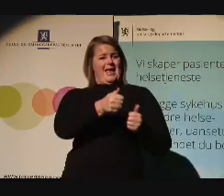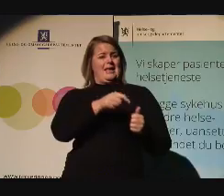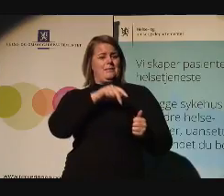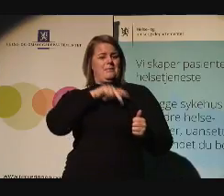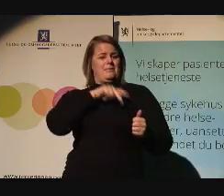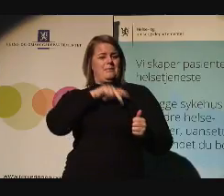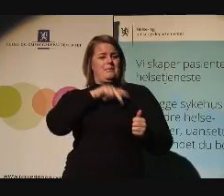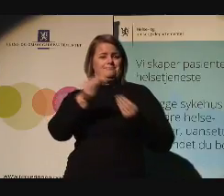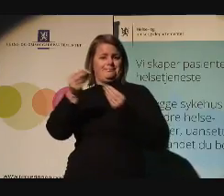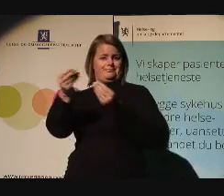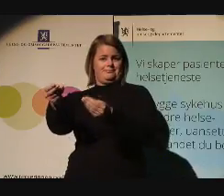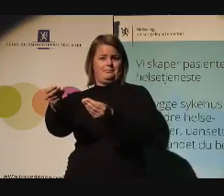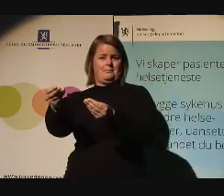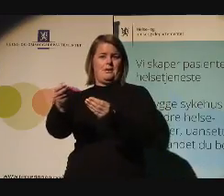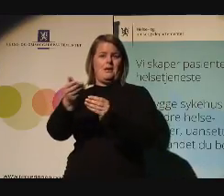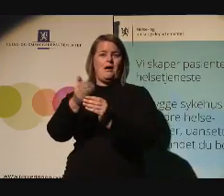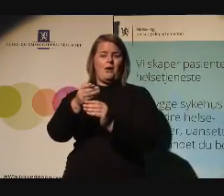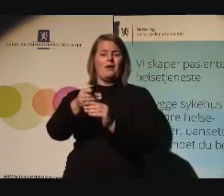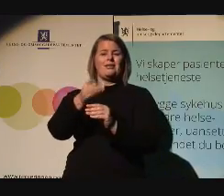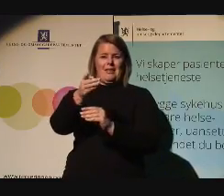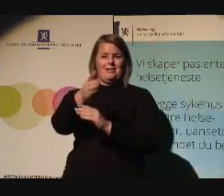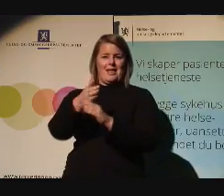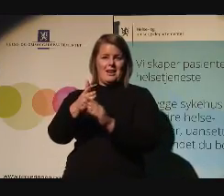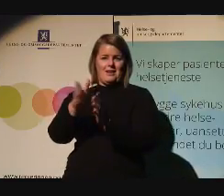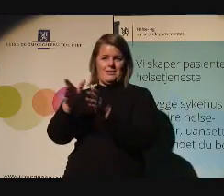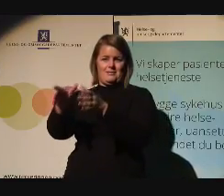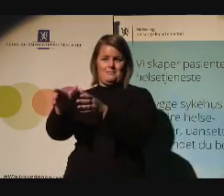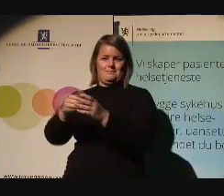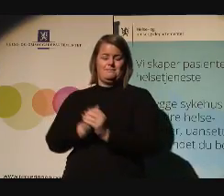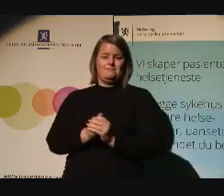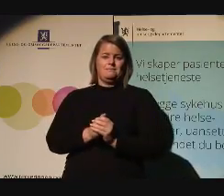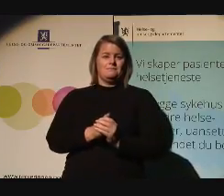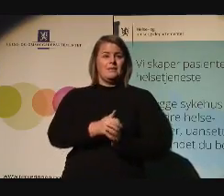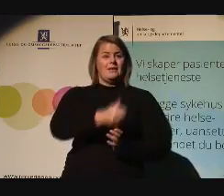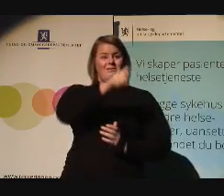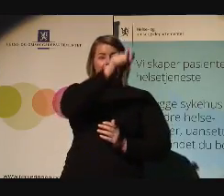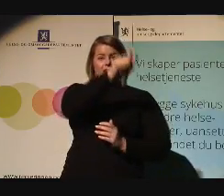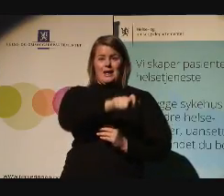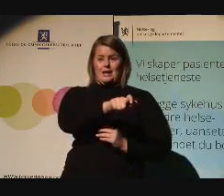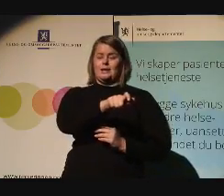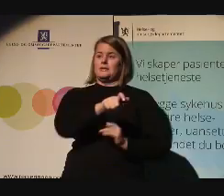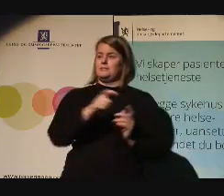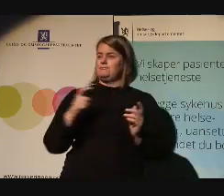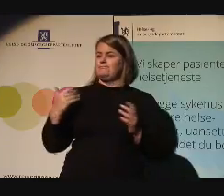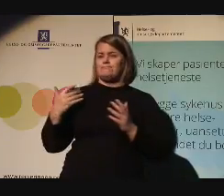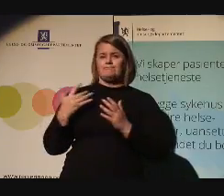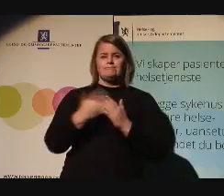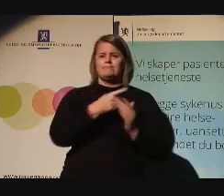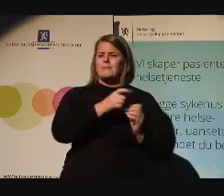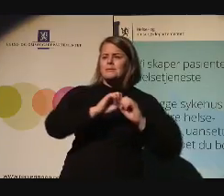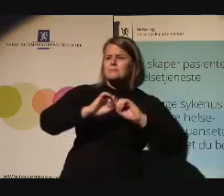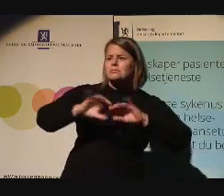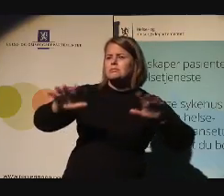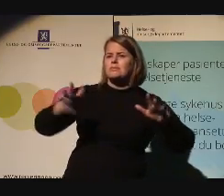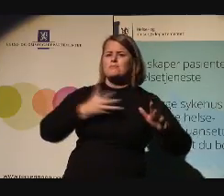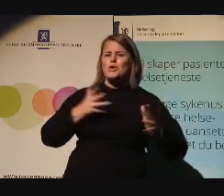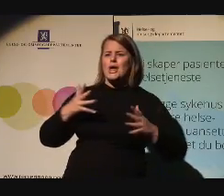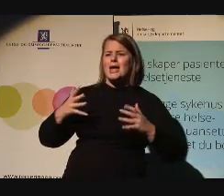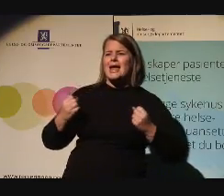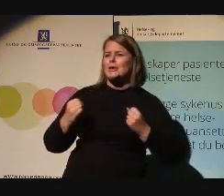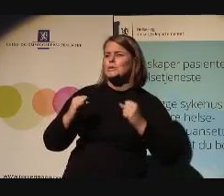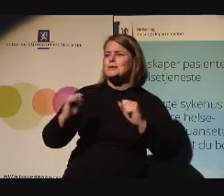pris til denne delen av tjenesten. Prisvinneren har skapt entusiasme